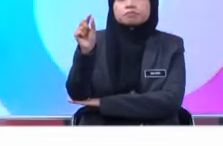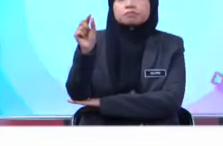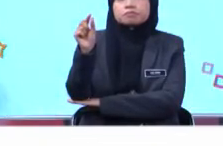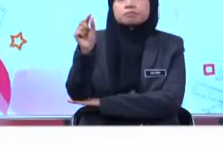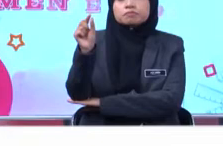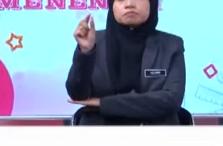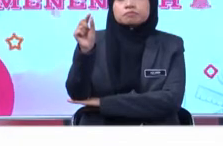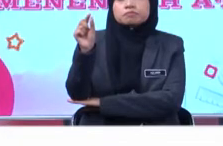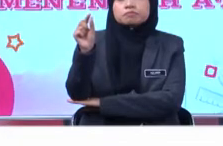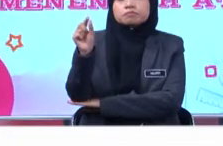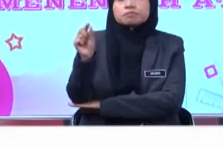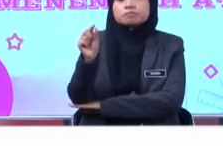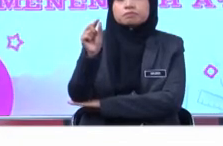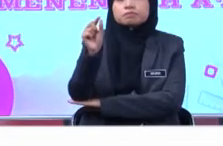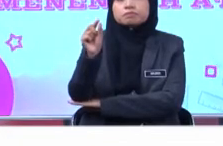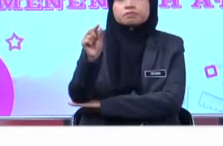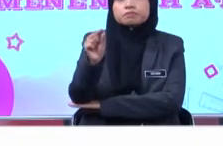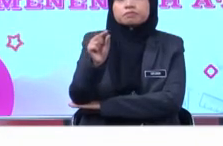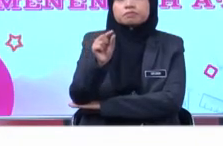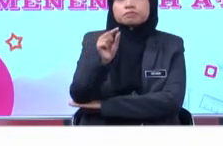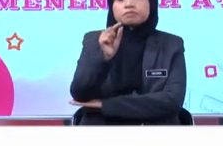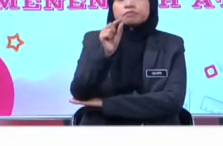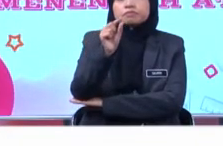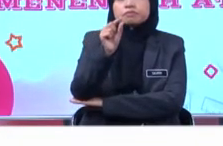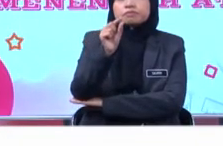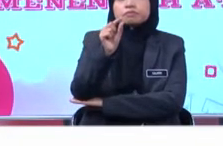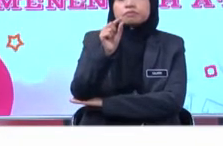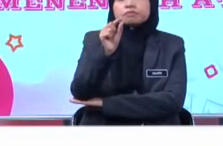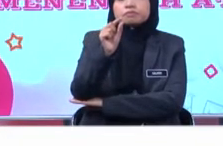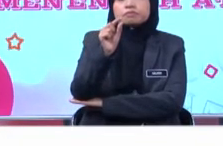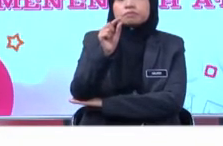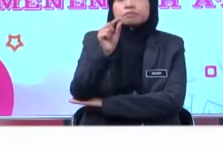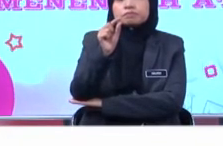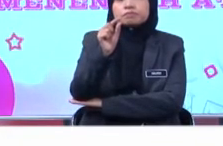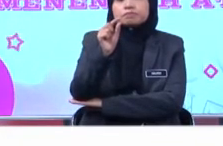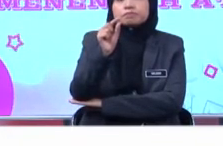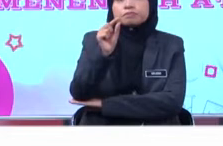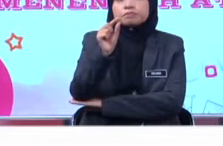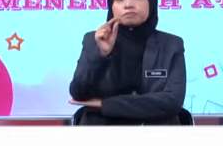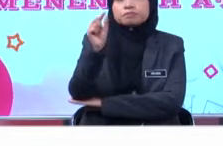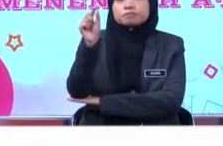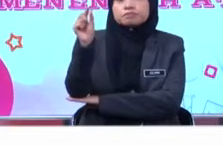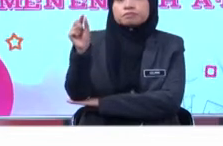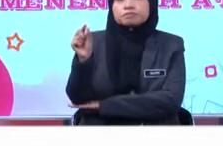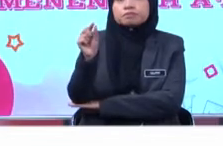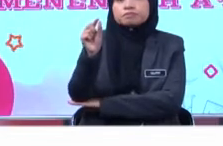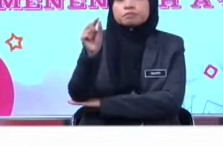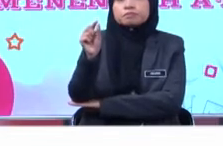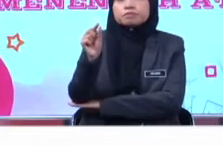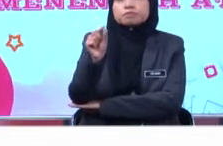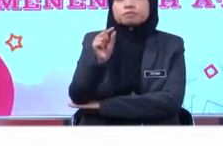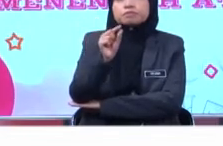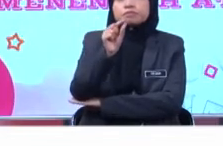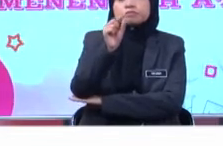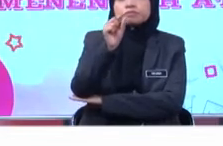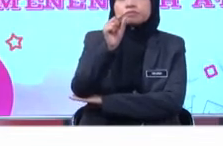mayyit Wow lahu Alaihi Wa llahu ad bullying